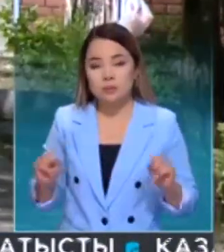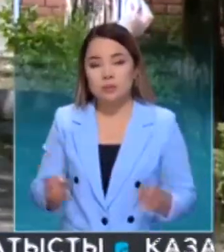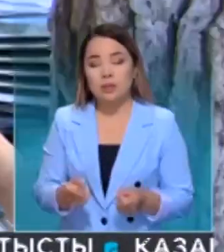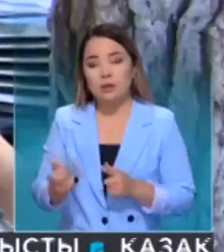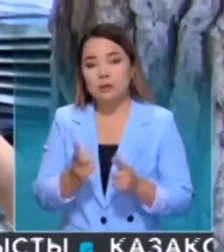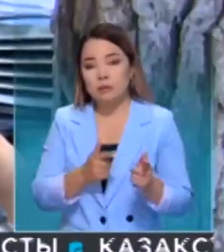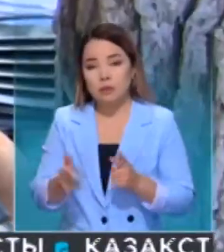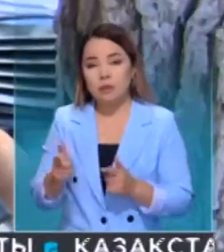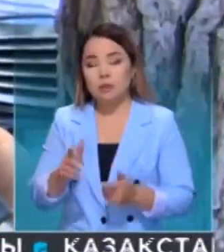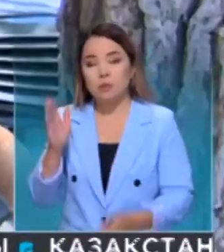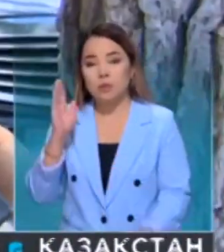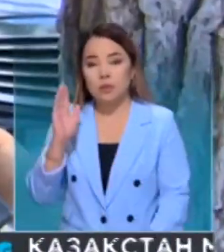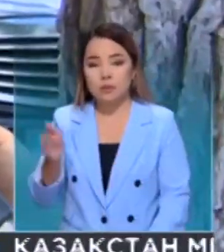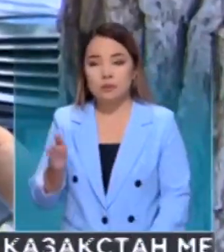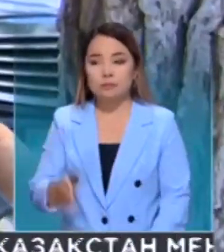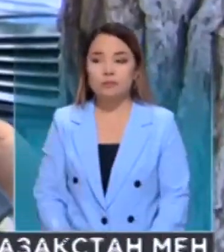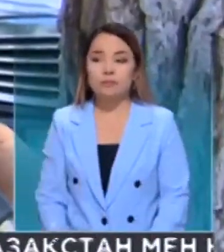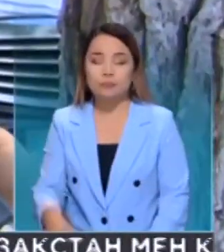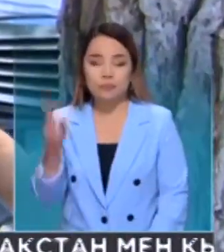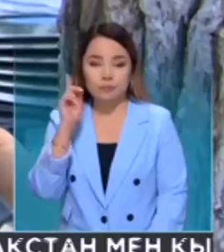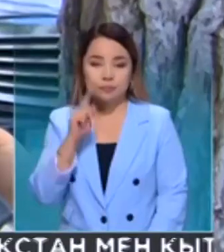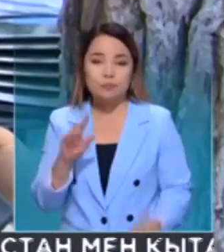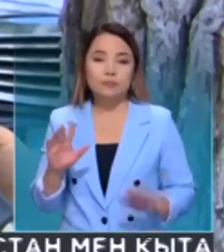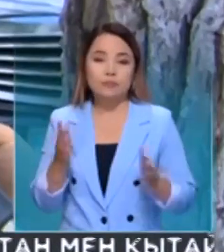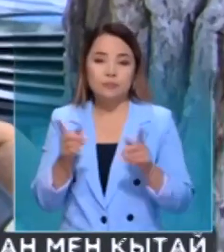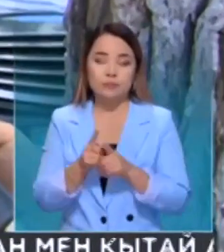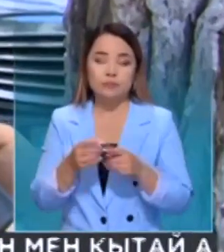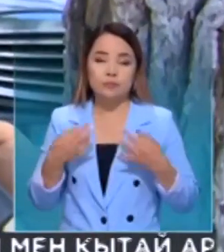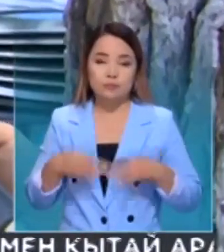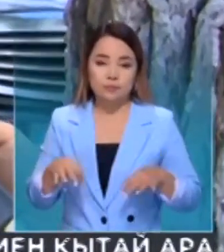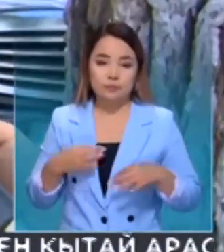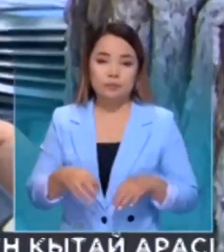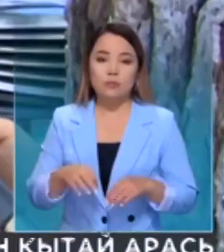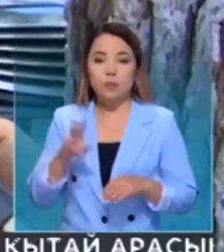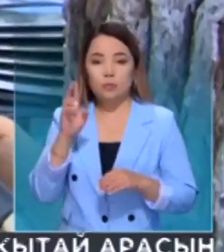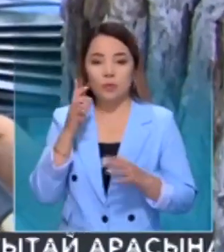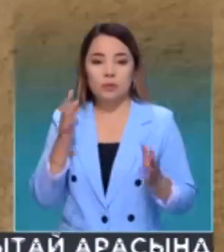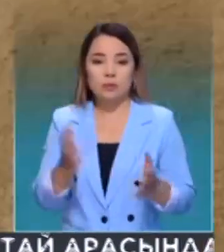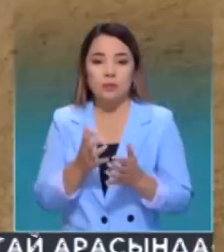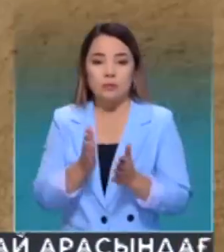бермек. Апат айтып келмейді ғой. Құдай сақтасын, бәрі жақсы болады деп